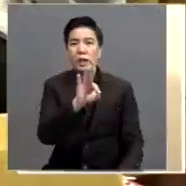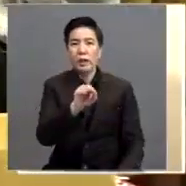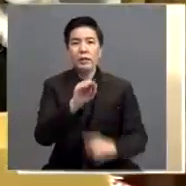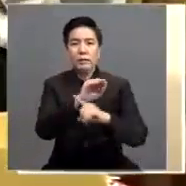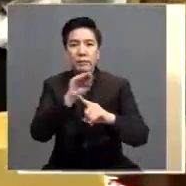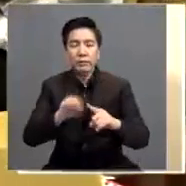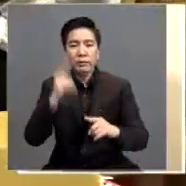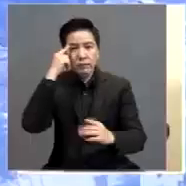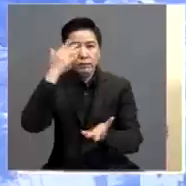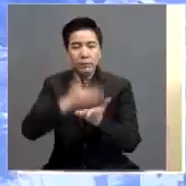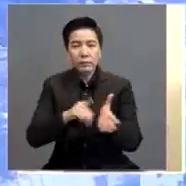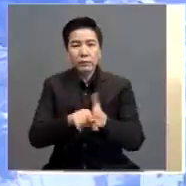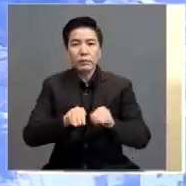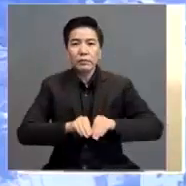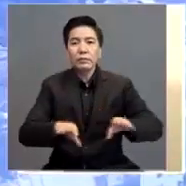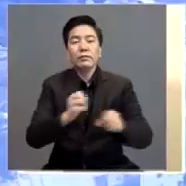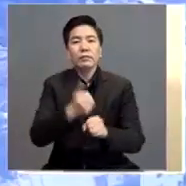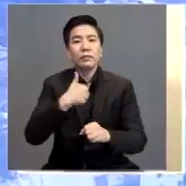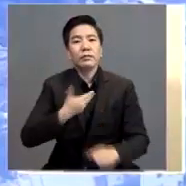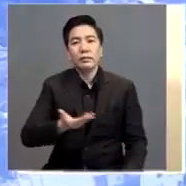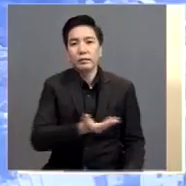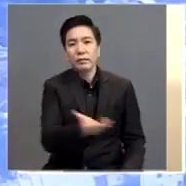แต่ว่าถือว่ายังไม่ถึงพออย่างที่บอกไปเนี่ยนะครับอยากใช้ลดลงถึงวันละร้อยละร้อยละ90ครับถึงจะหยุดการแพร่เชื้อได้จึงขอความร่วมมือประชาชน